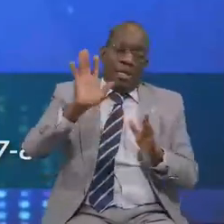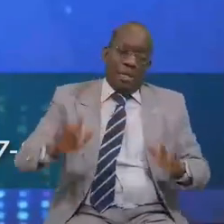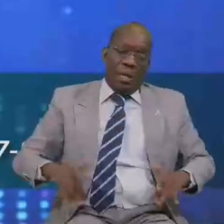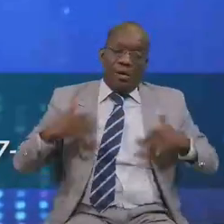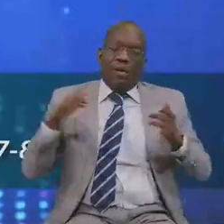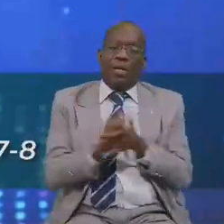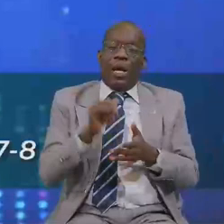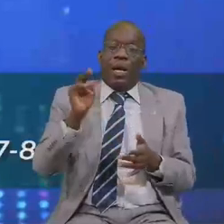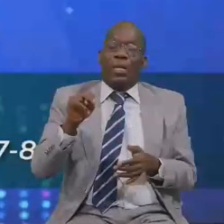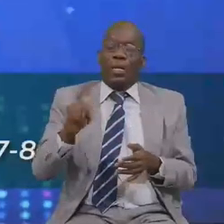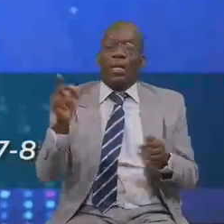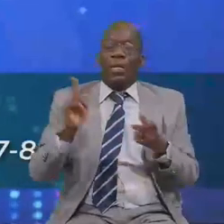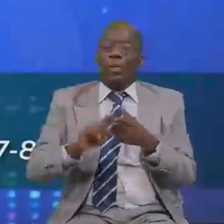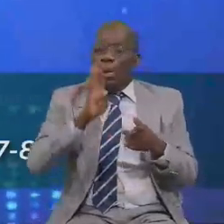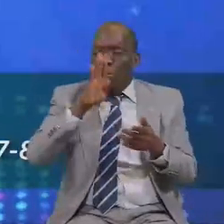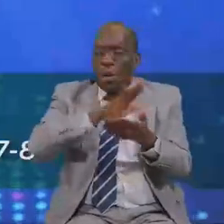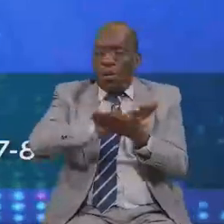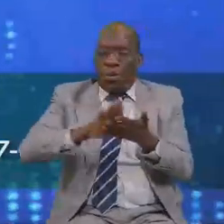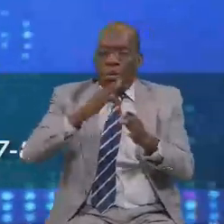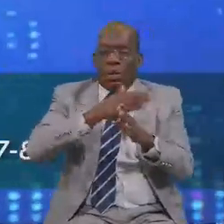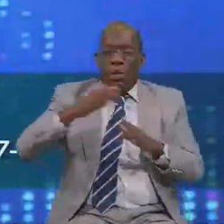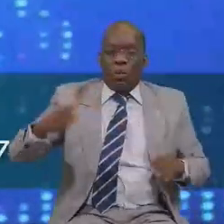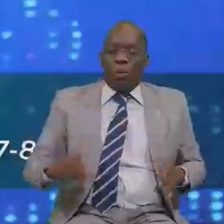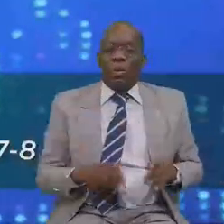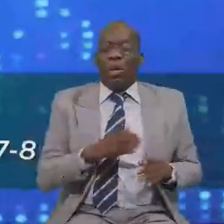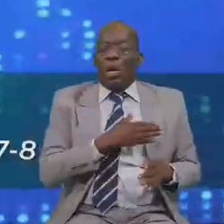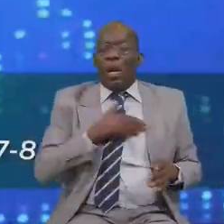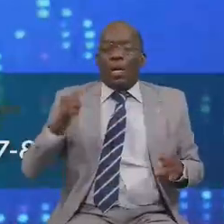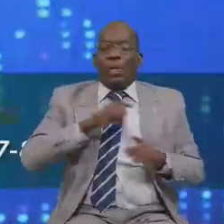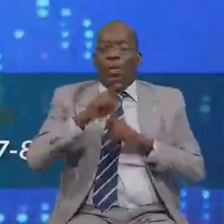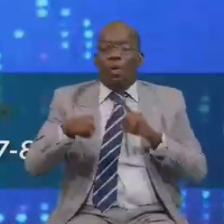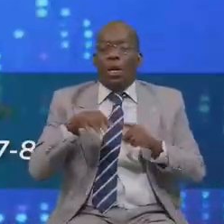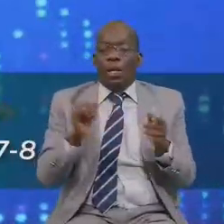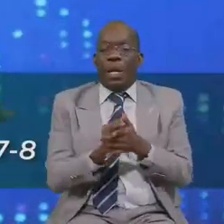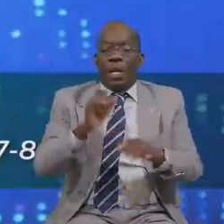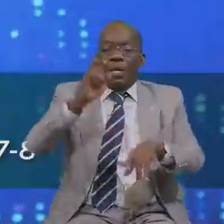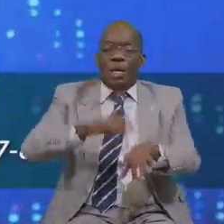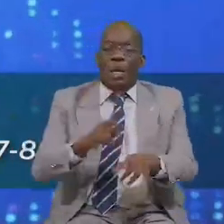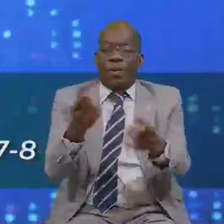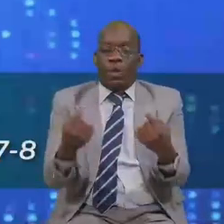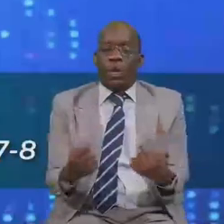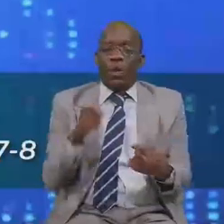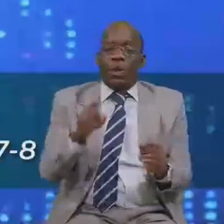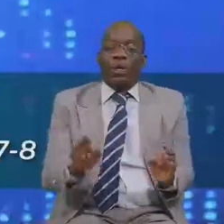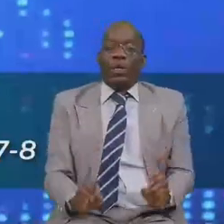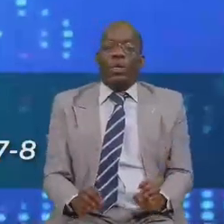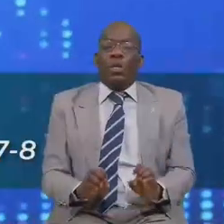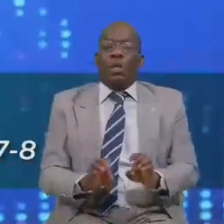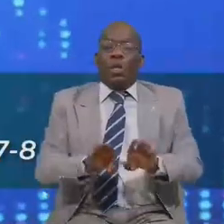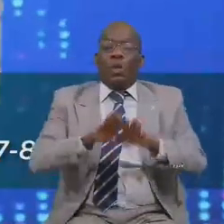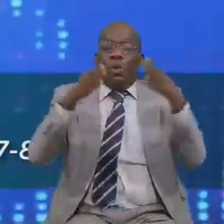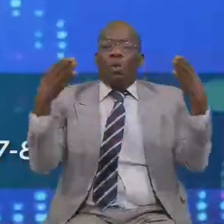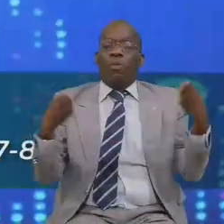qui devait être purgé. Et quand ce moment est venu, il s'est ouvert devant le